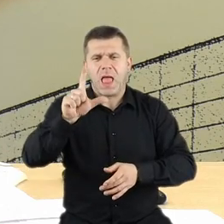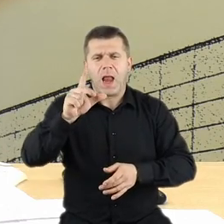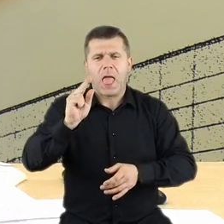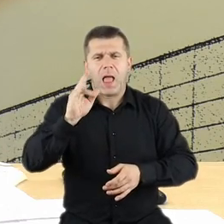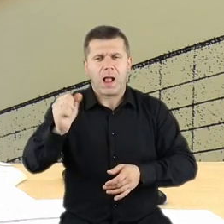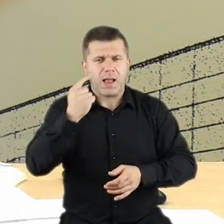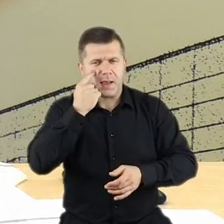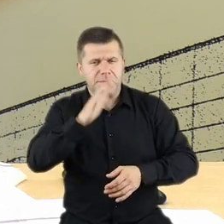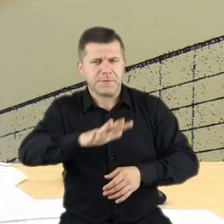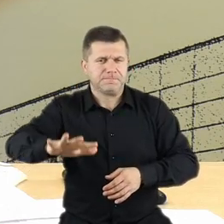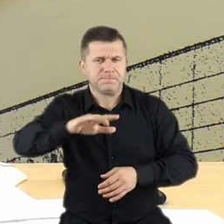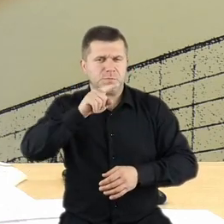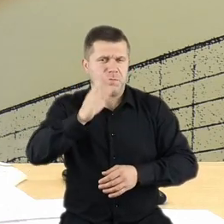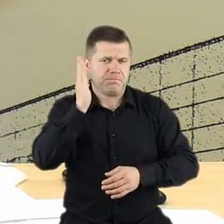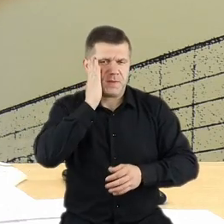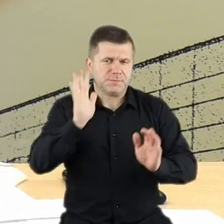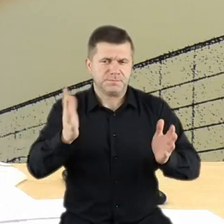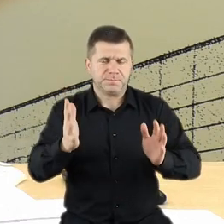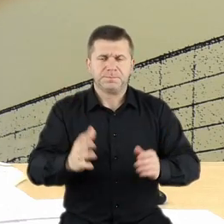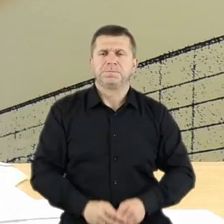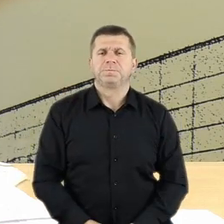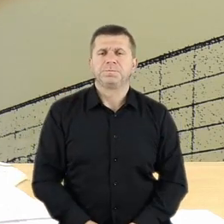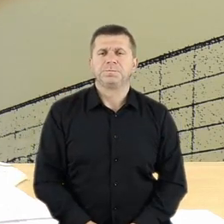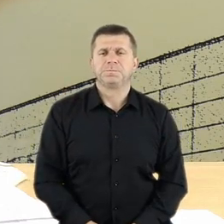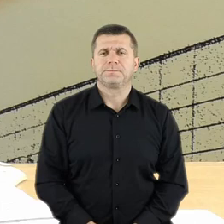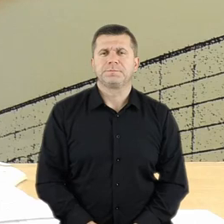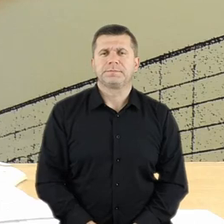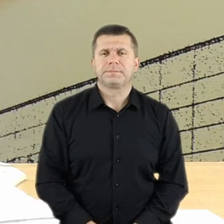dziś tak tak